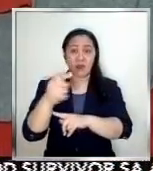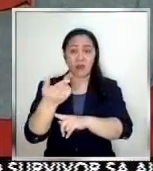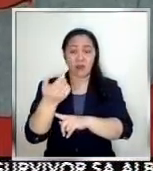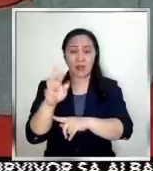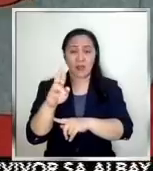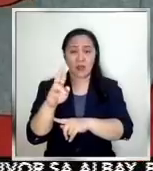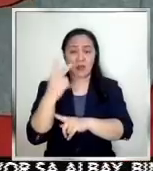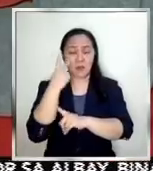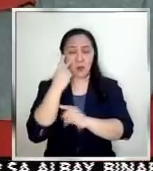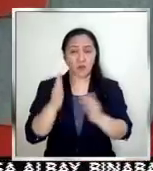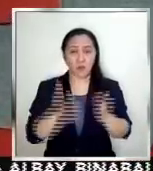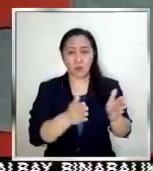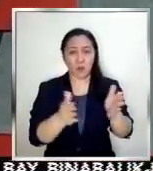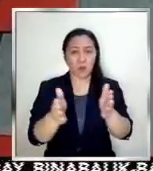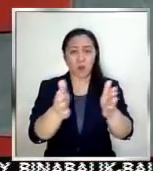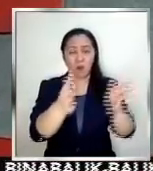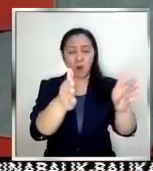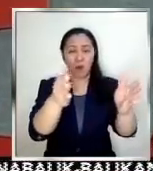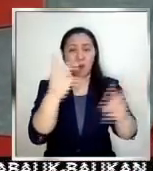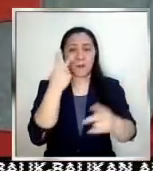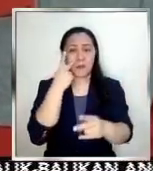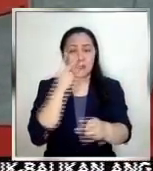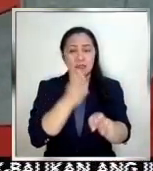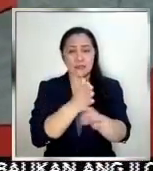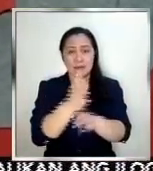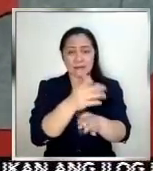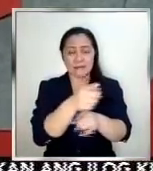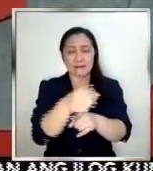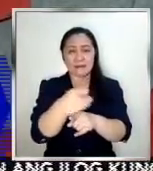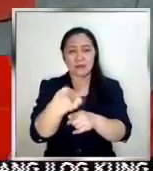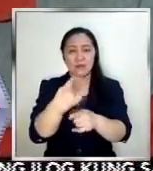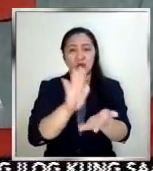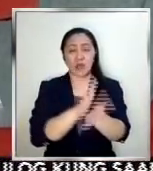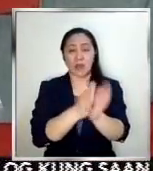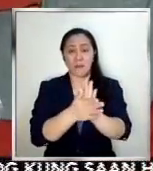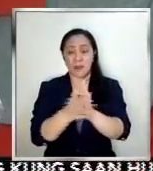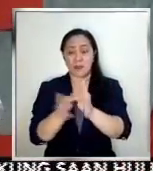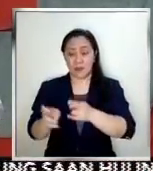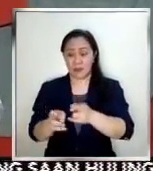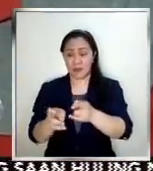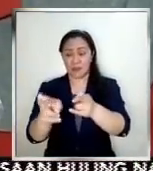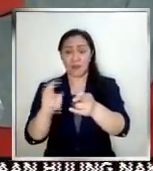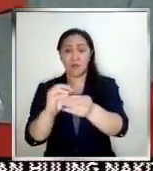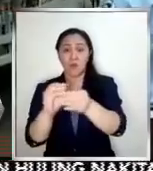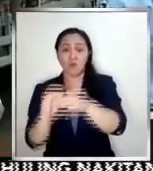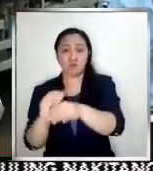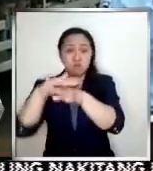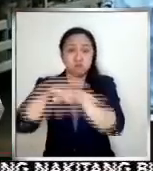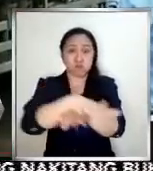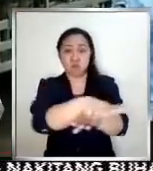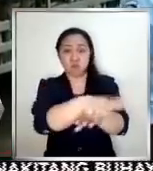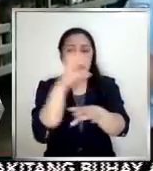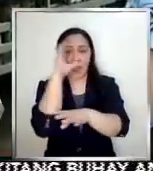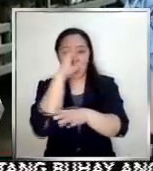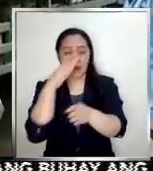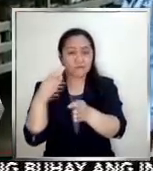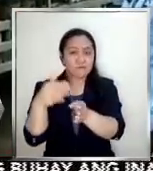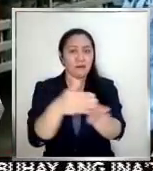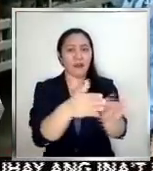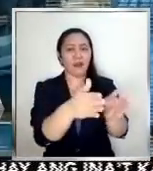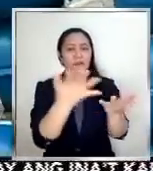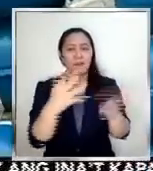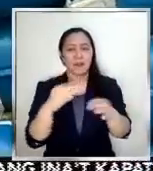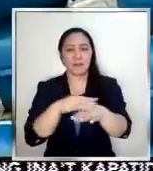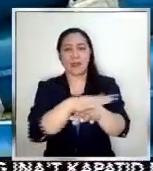galis, wala na siyang dadaanan sa ilog, dadaan na siya sa residential. Maghahanap siya ng panibagong dadaanan. Tuloy-tuloy naman ang pagdating